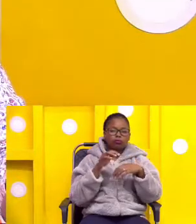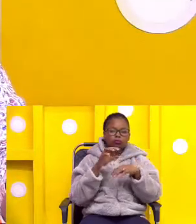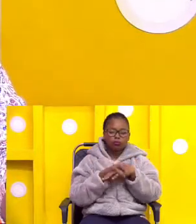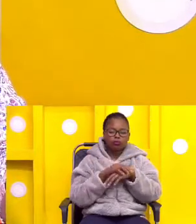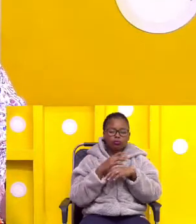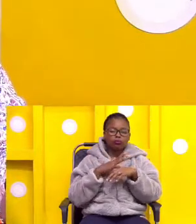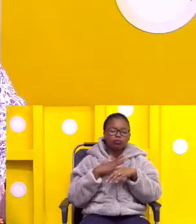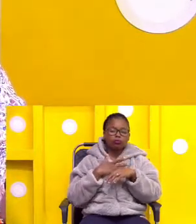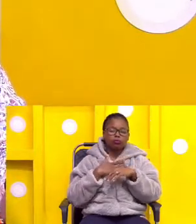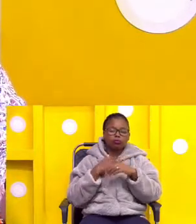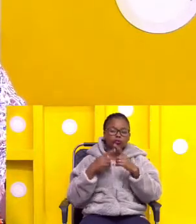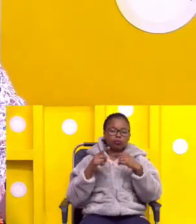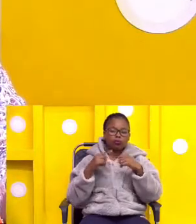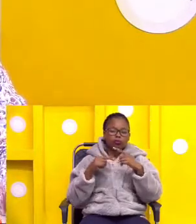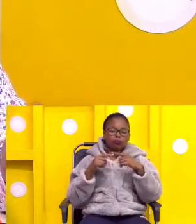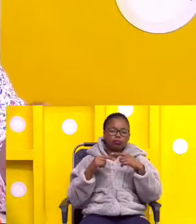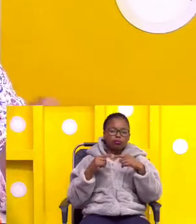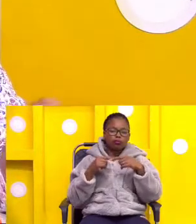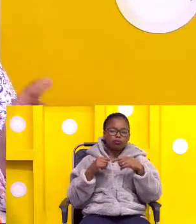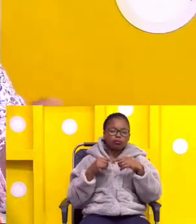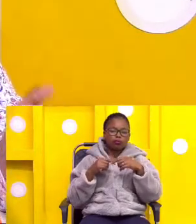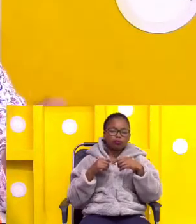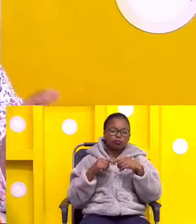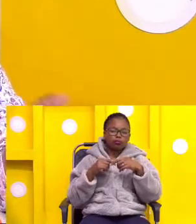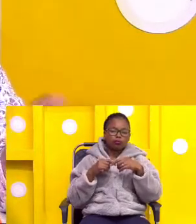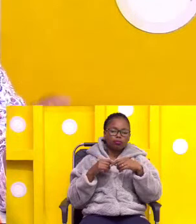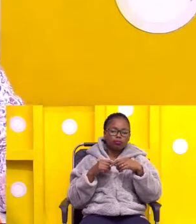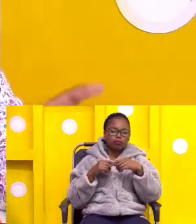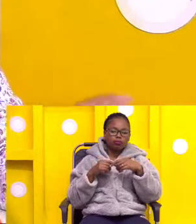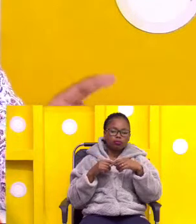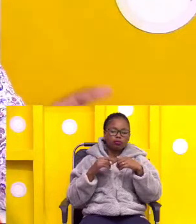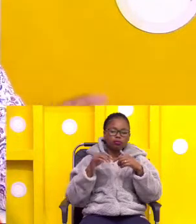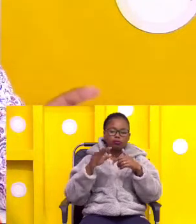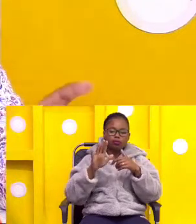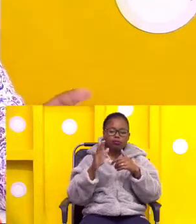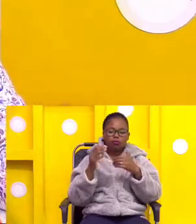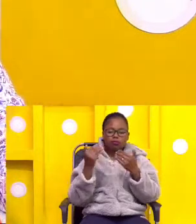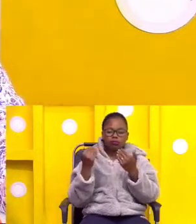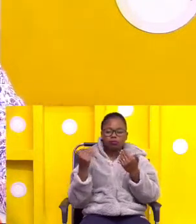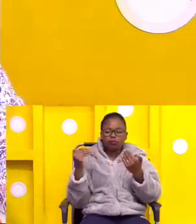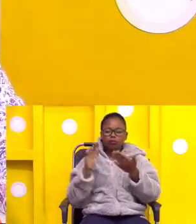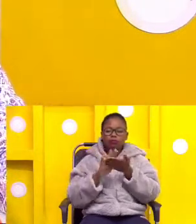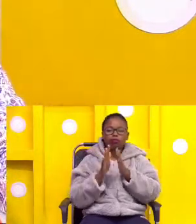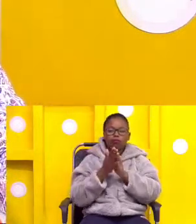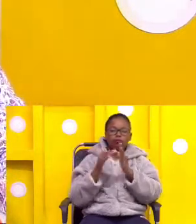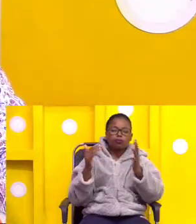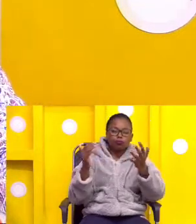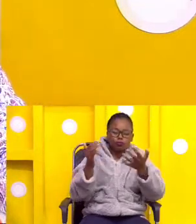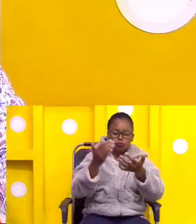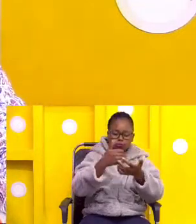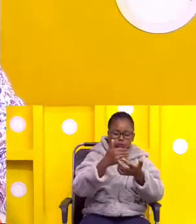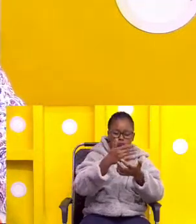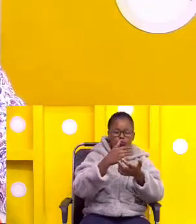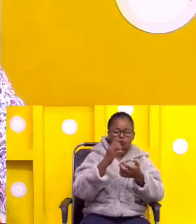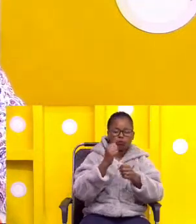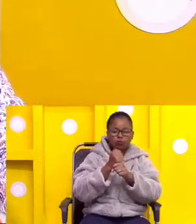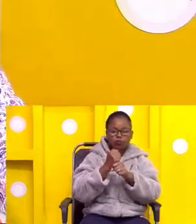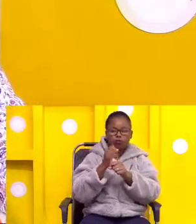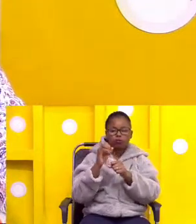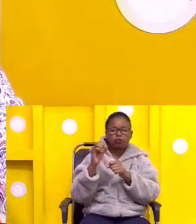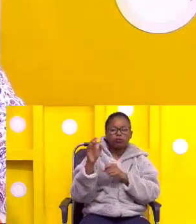ihuru ujoke. Siyana siyaku igatuika asokanereria awira wa ngai na